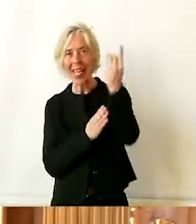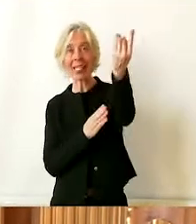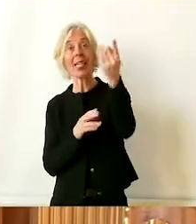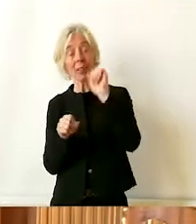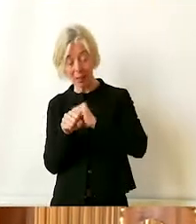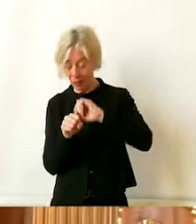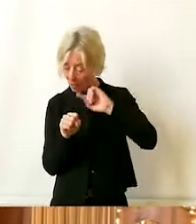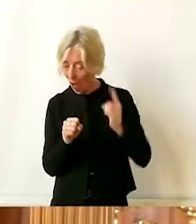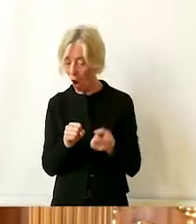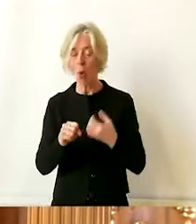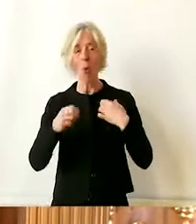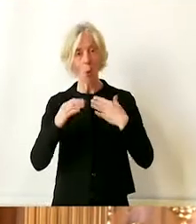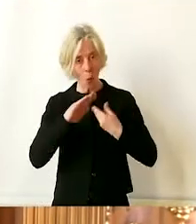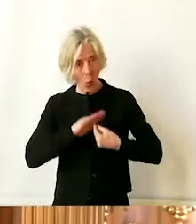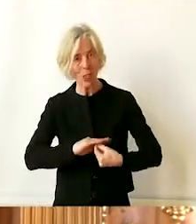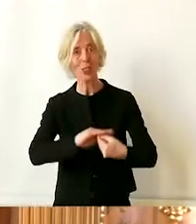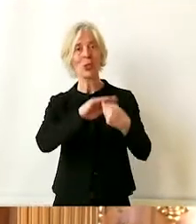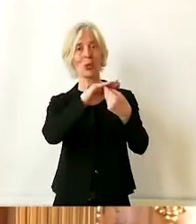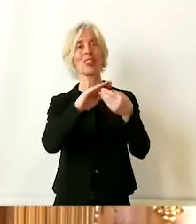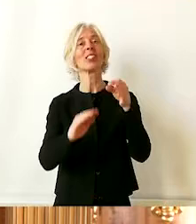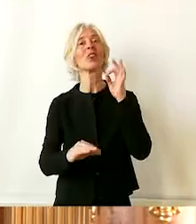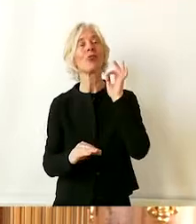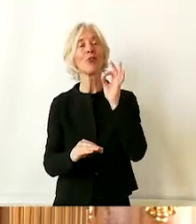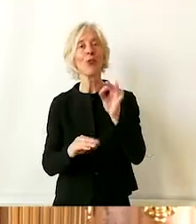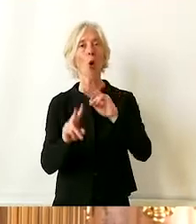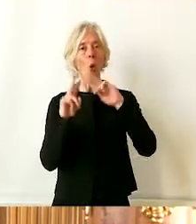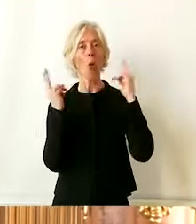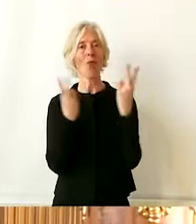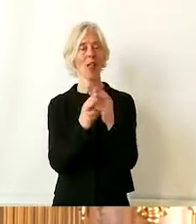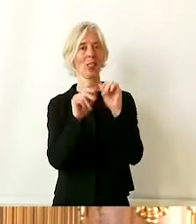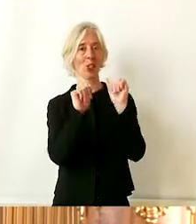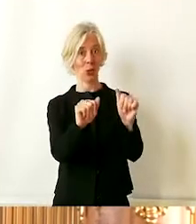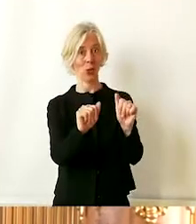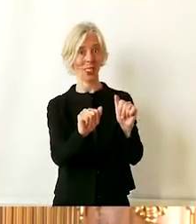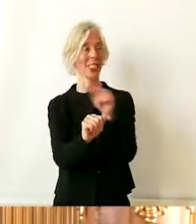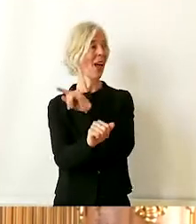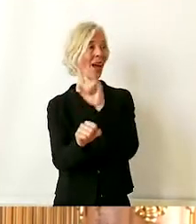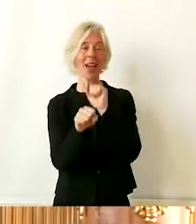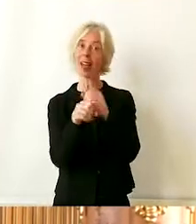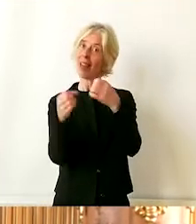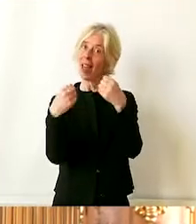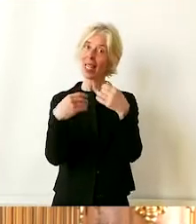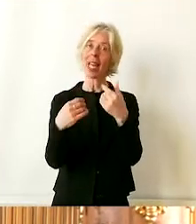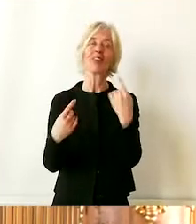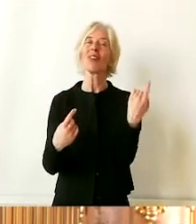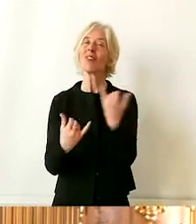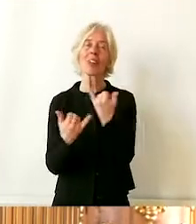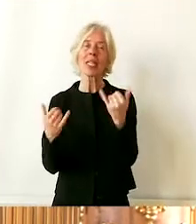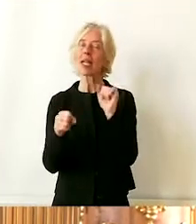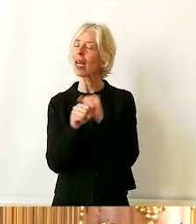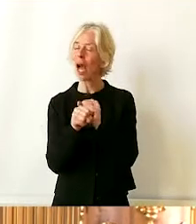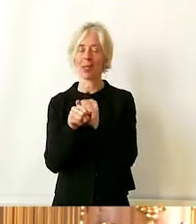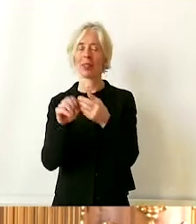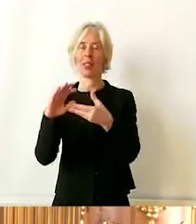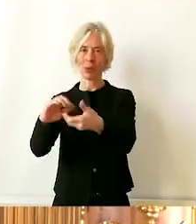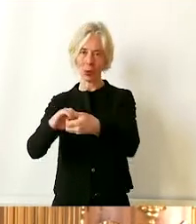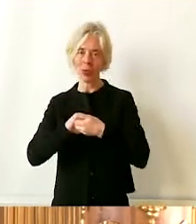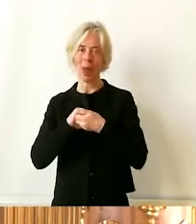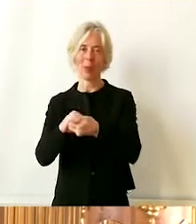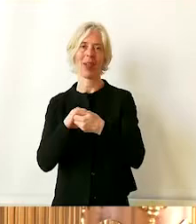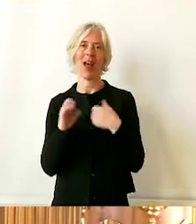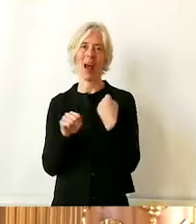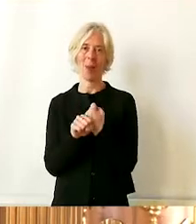in Branchen, die sich möglicherweise nicht als erstes hier aufdrängen, dass sie dem Umweltschutz dienen. Und das